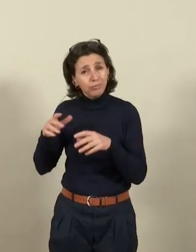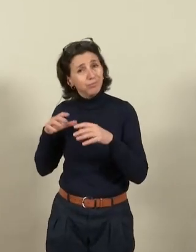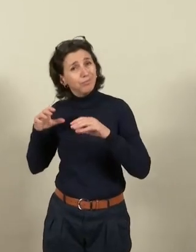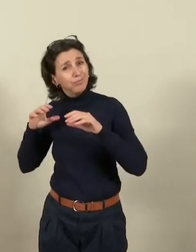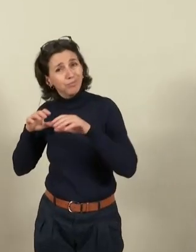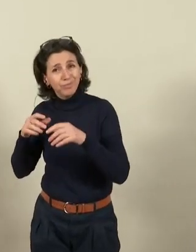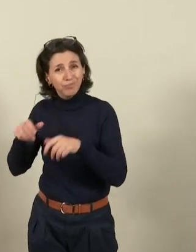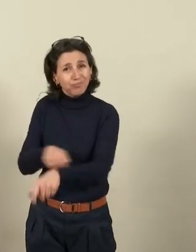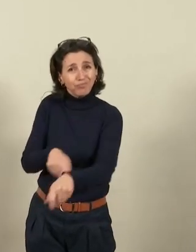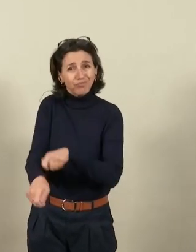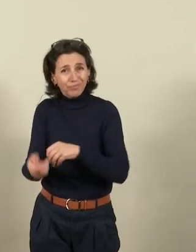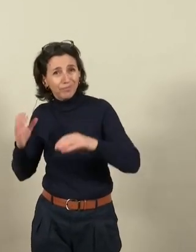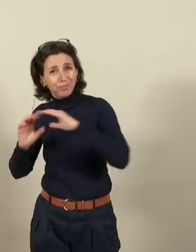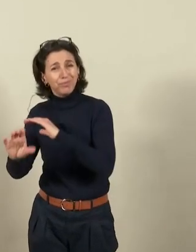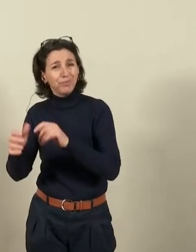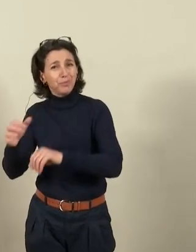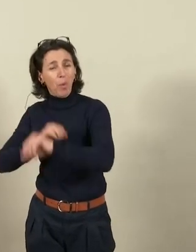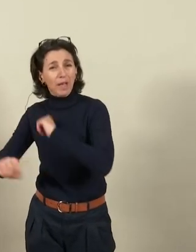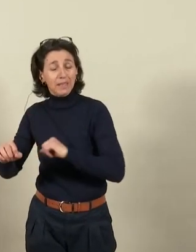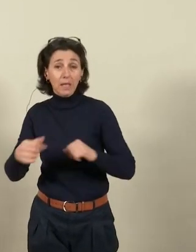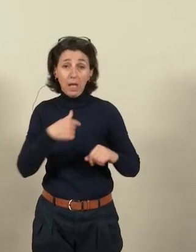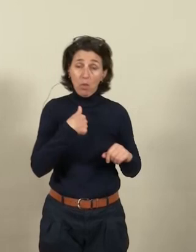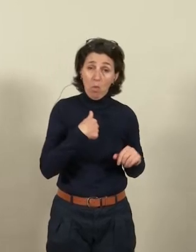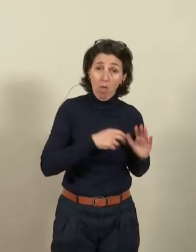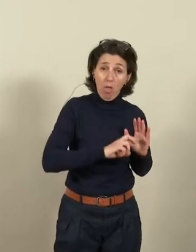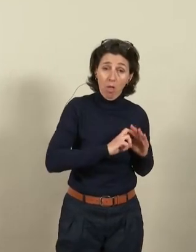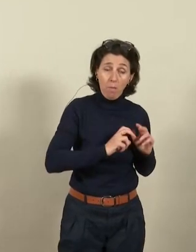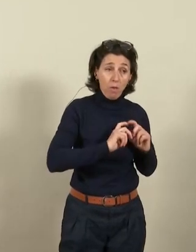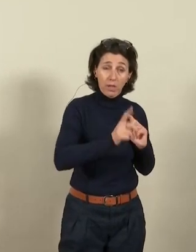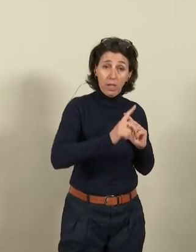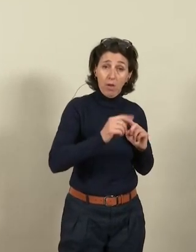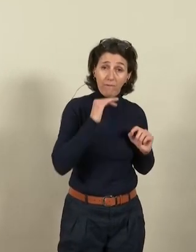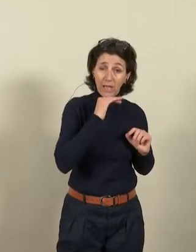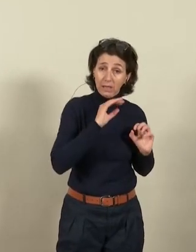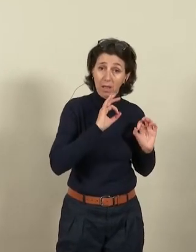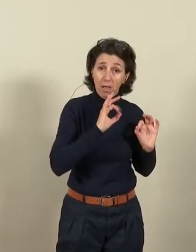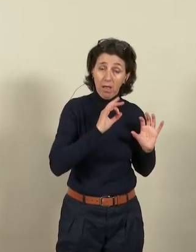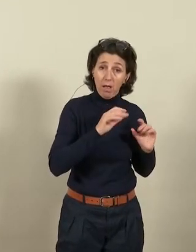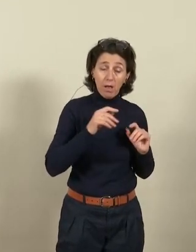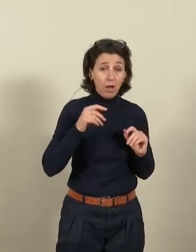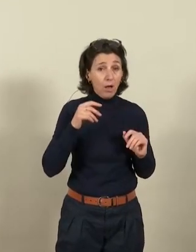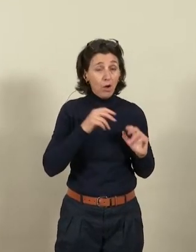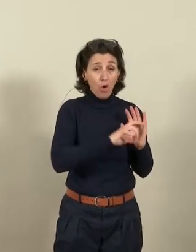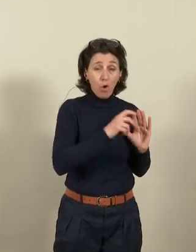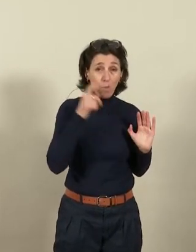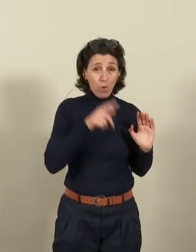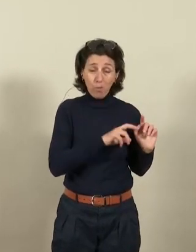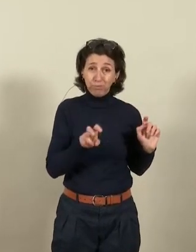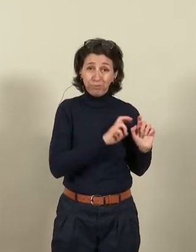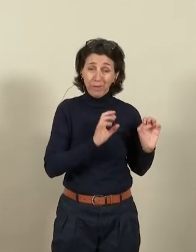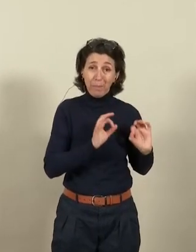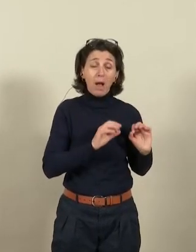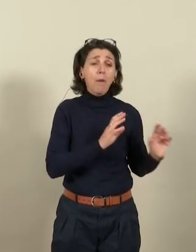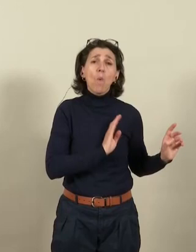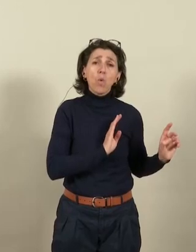investissements ainsi nous sommes toujours dépourvus de lign à grande vitesse entre Grenoble et Lyon alors que Bordeaux est désormais à 2h de